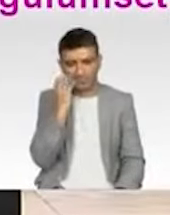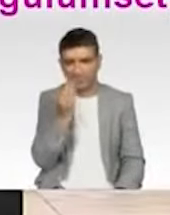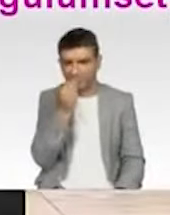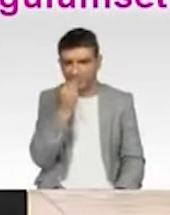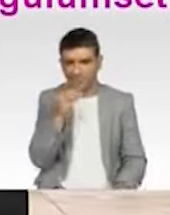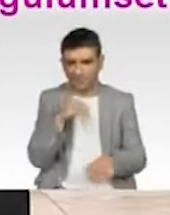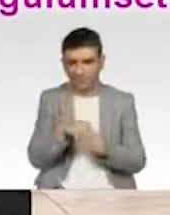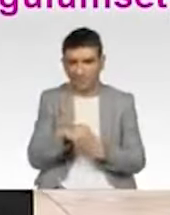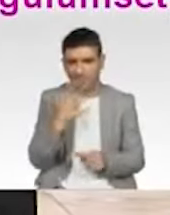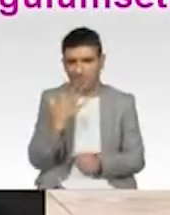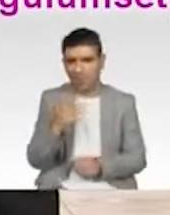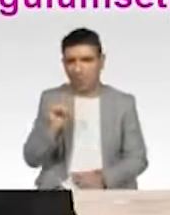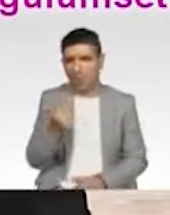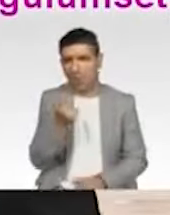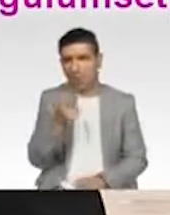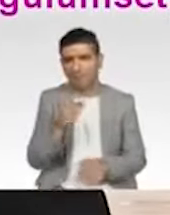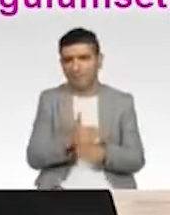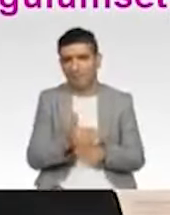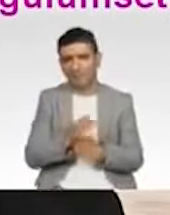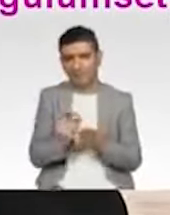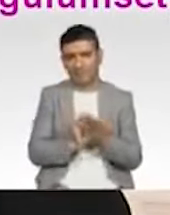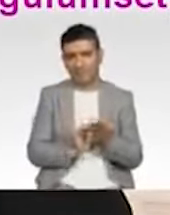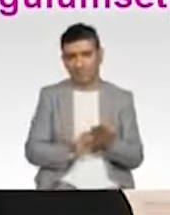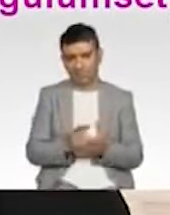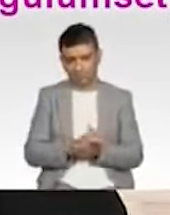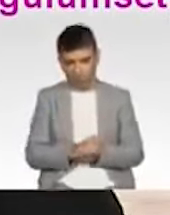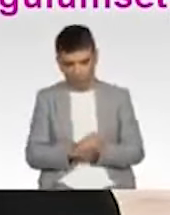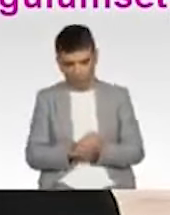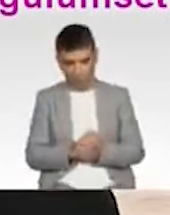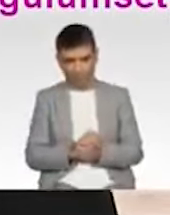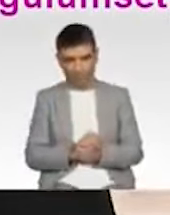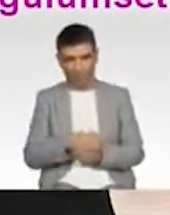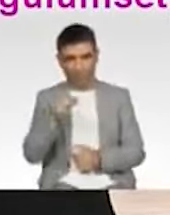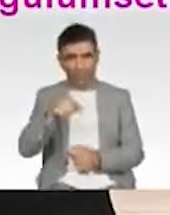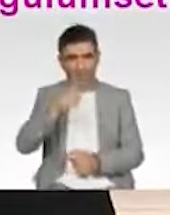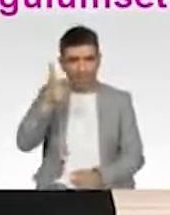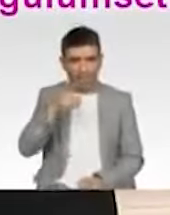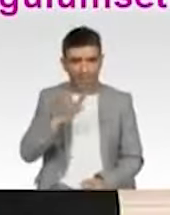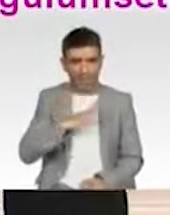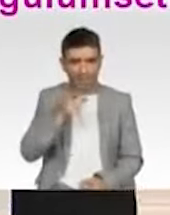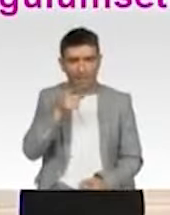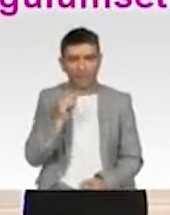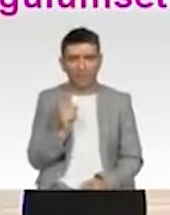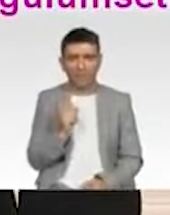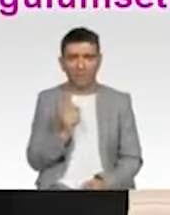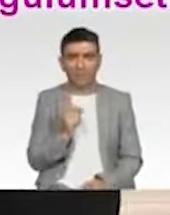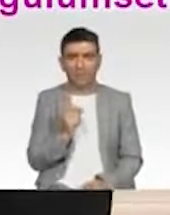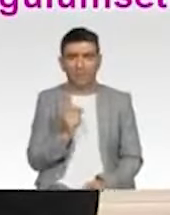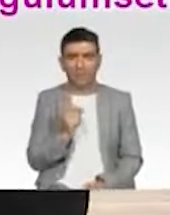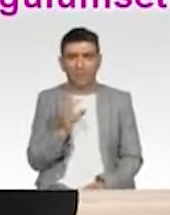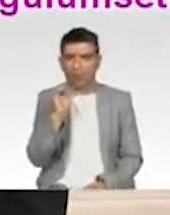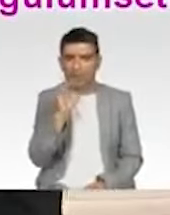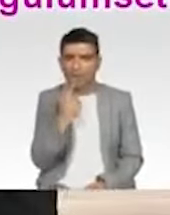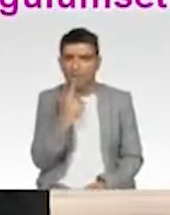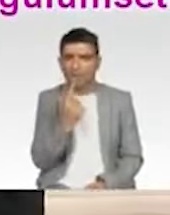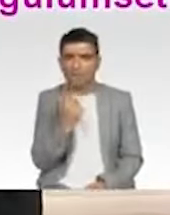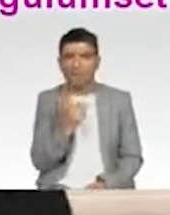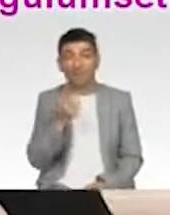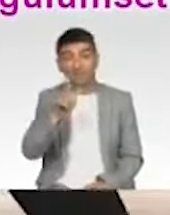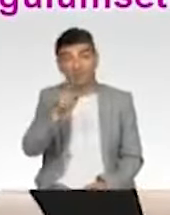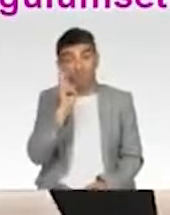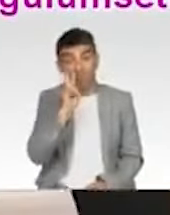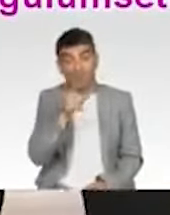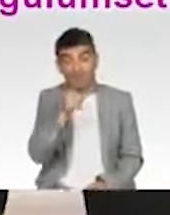yemek için 5 önemli sebep yazıyor önümde. Hmm. Bunlar LED'de mi var yönetmenim? Yoksa hocam mı söyleyecek? LED'de varmış